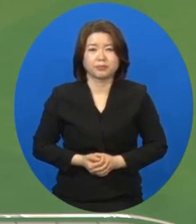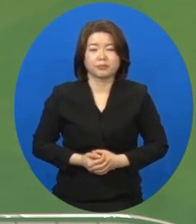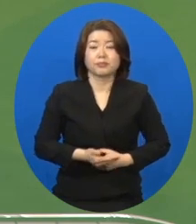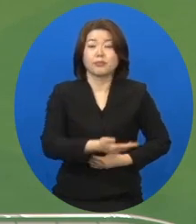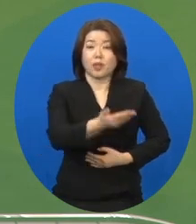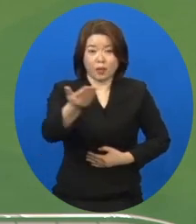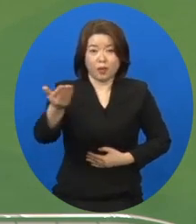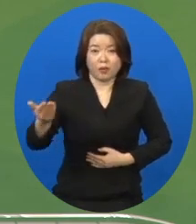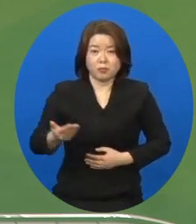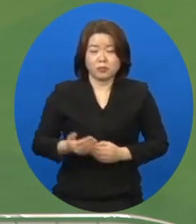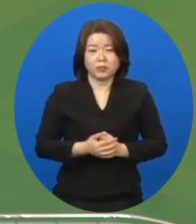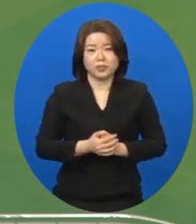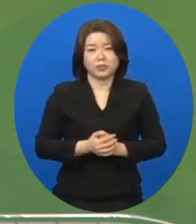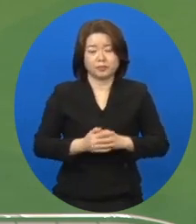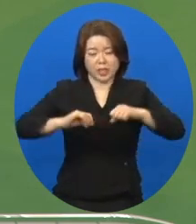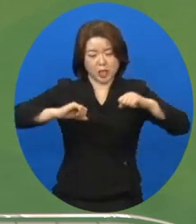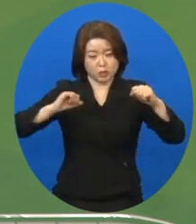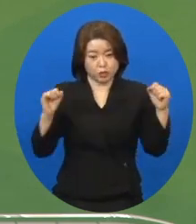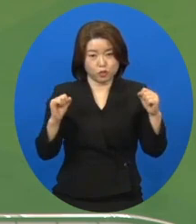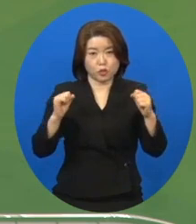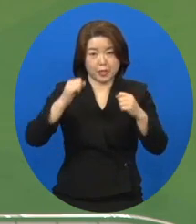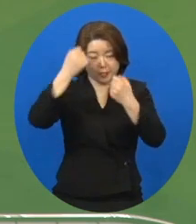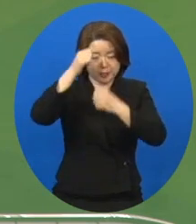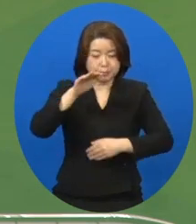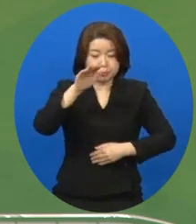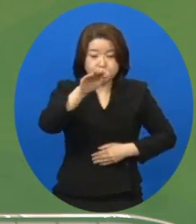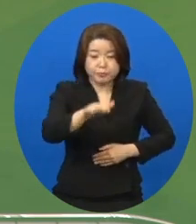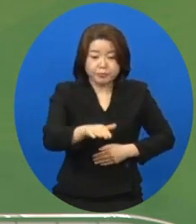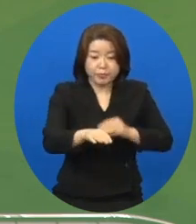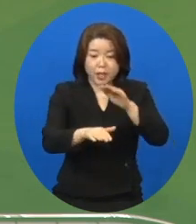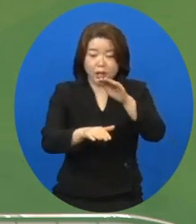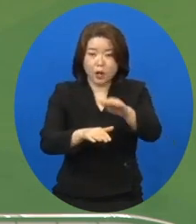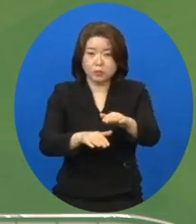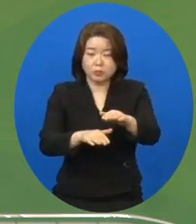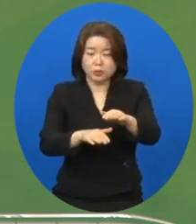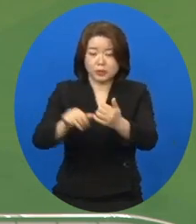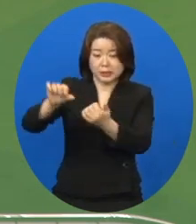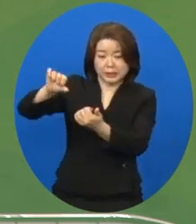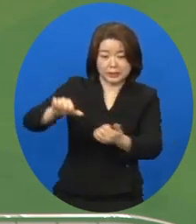여러분은 순종의 걸음으로 요단강을 걷는 사람입니까?